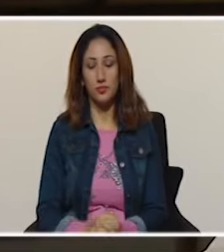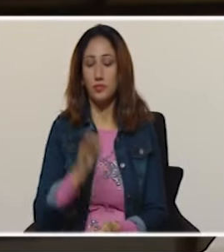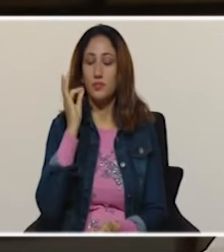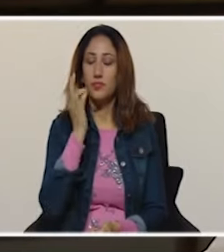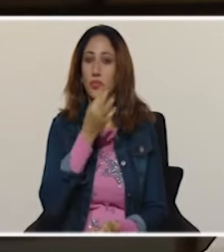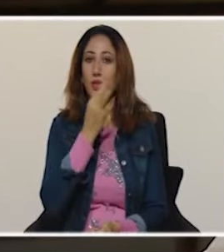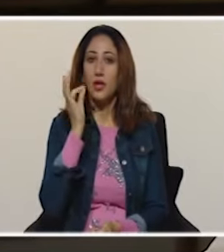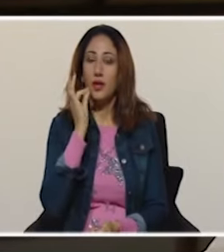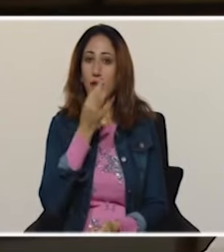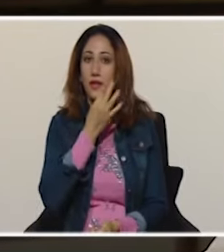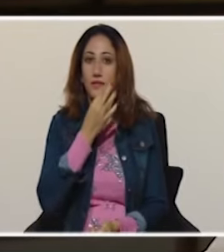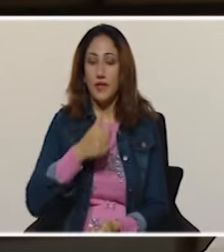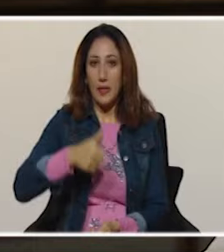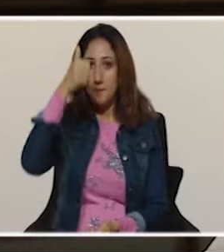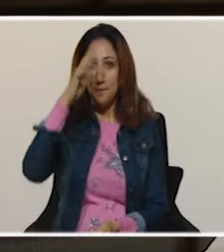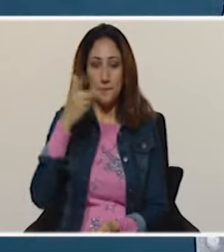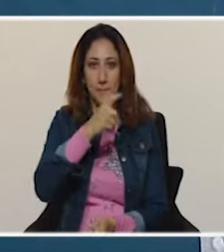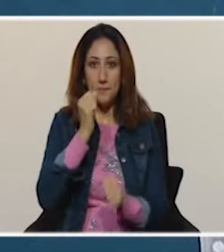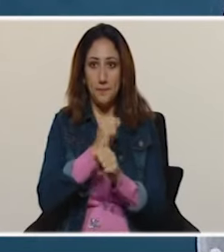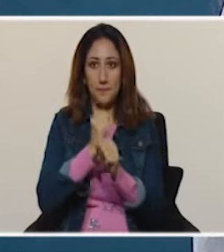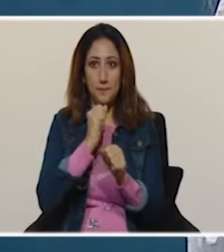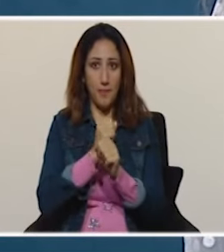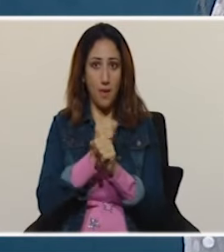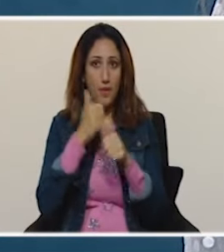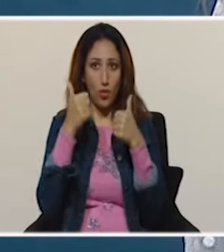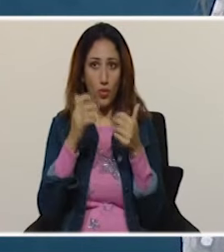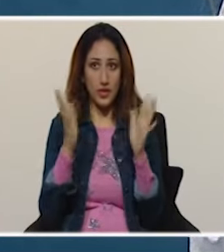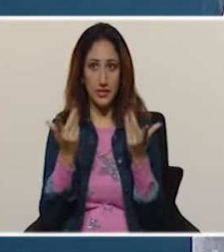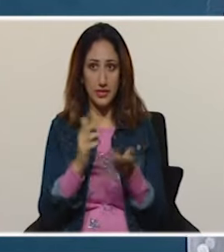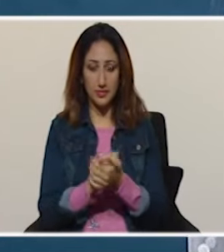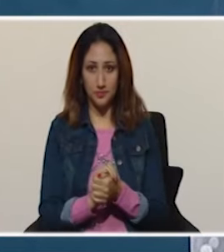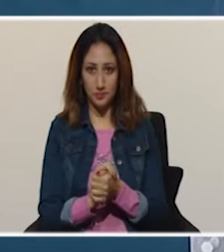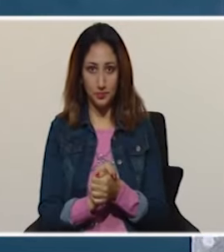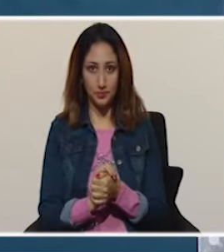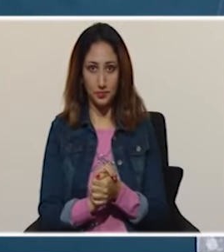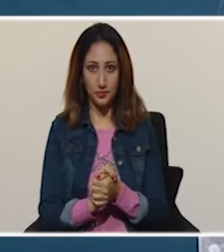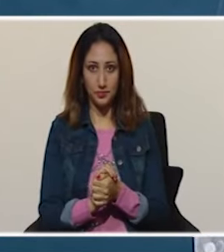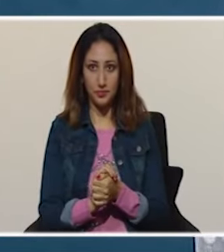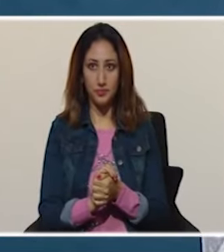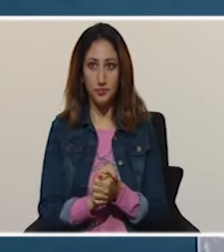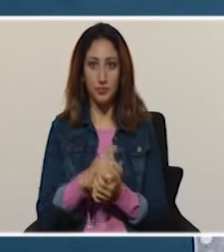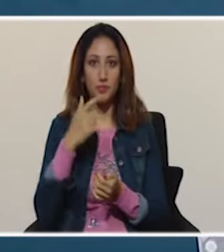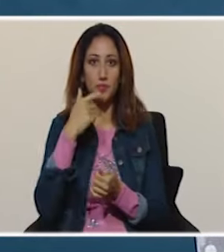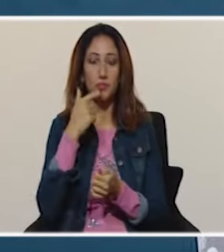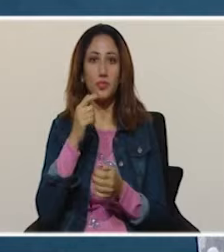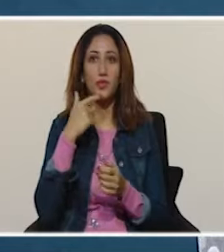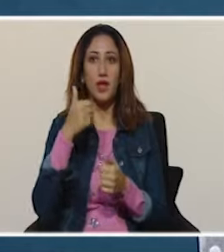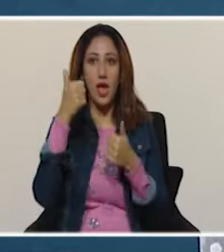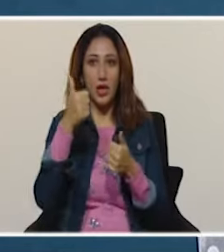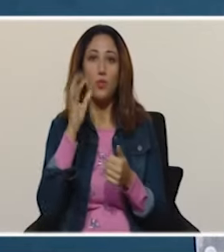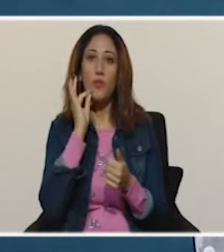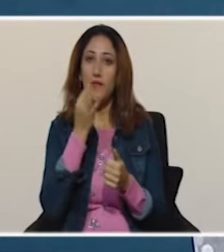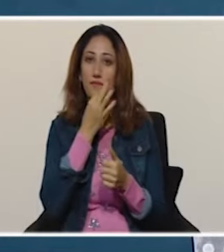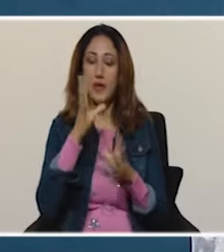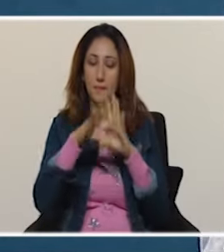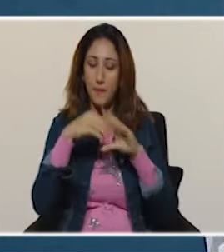وحاسة إنه طلع منك إمكانيات كثيرة كان إيه؟ أنا دايما بؤمن بالعتبة الأولى أو العتبة الخضراء، ولازم هنا أوجه تحية لحرب